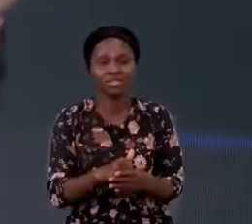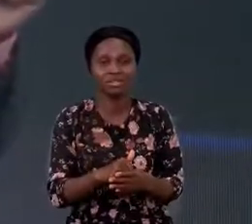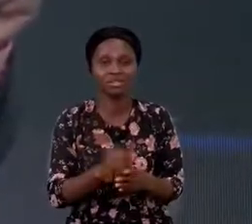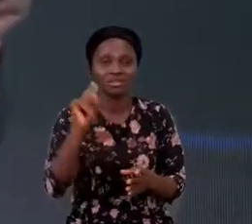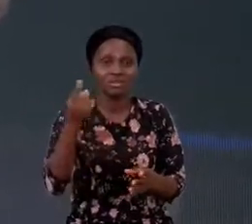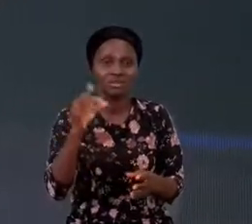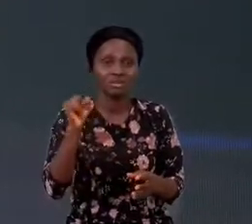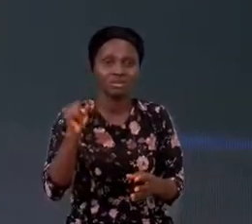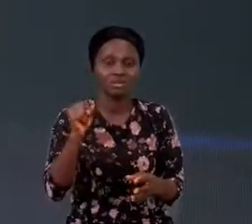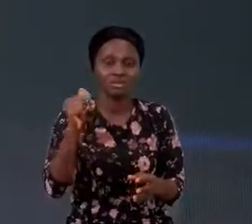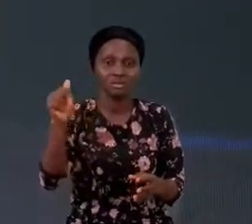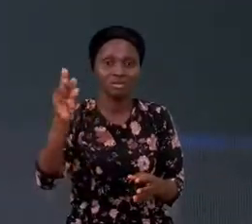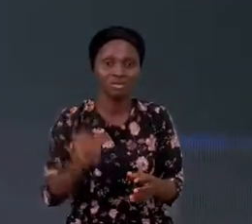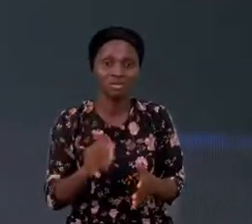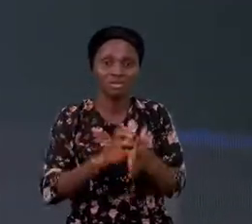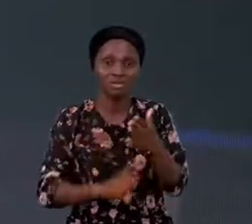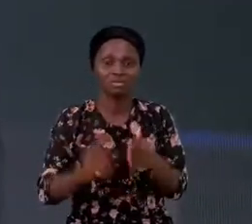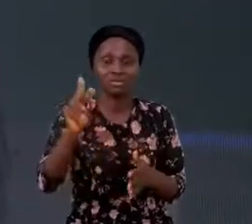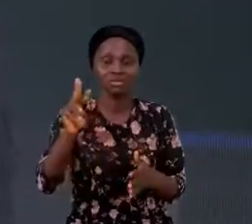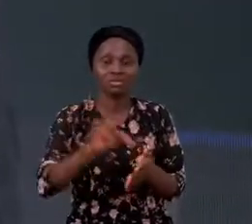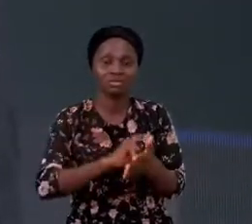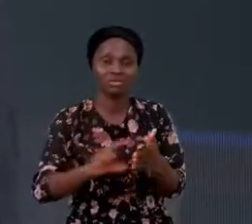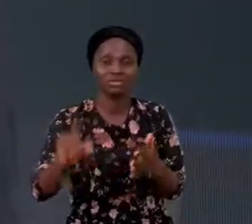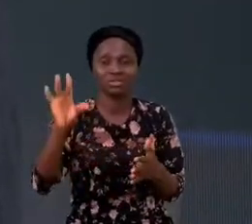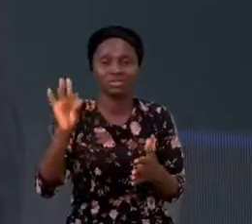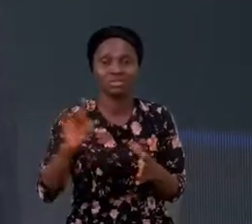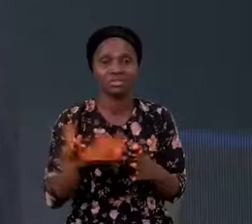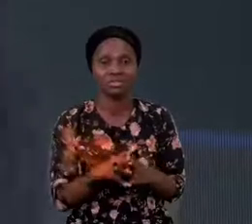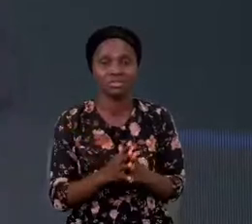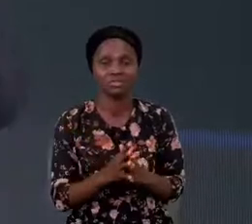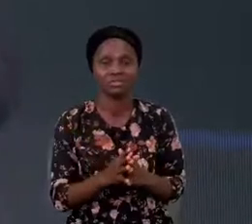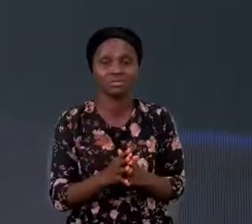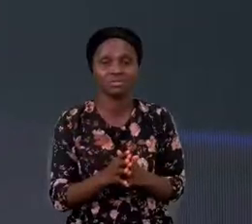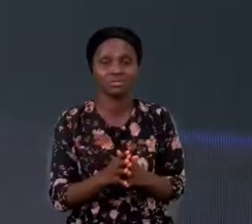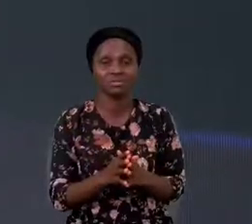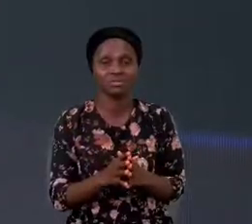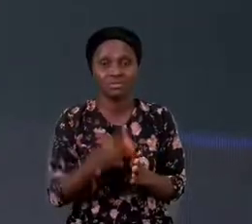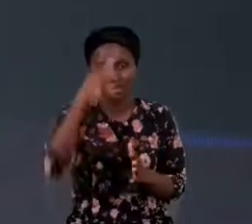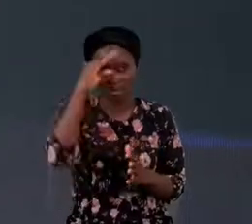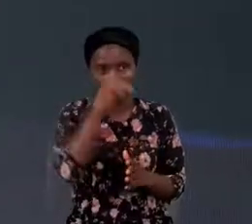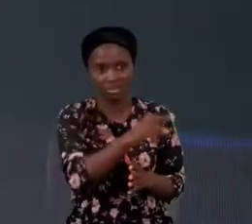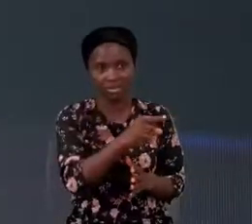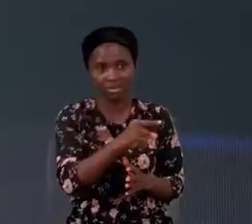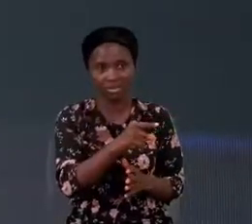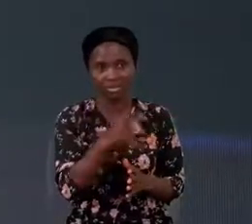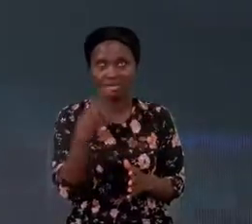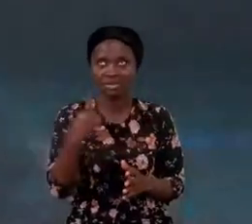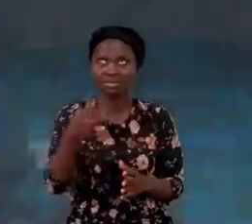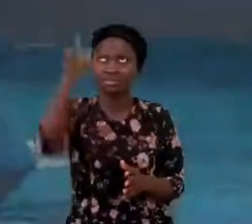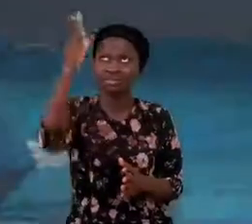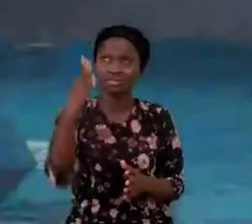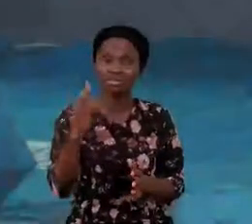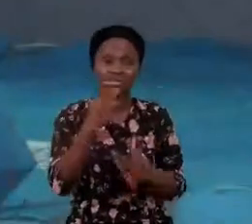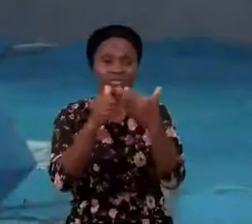8. Le Dieu du ciel, le Dieu de la puissance, de la puissance